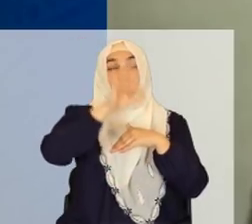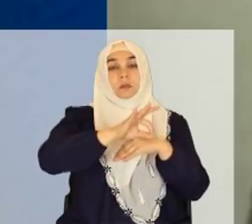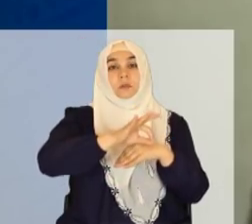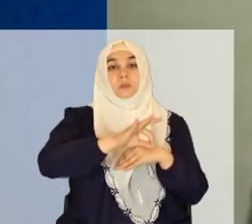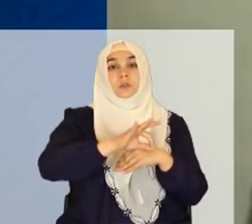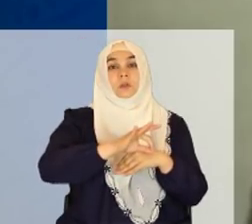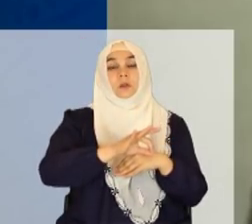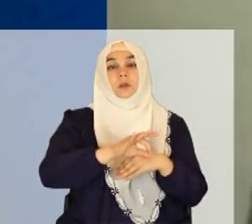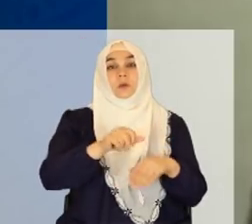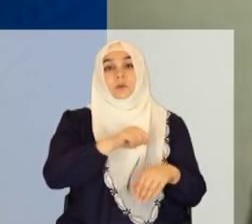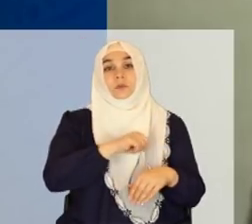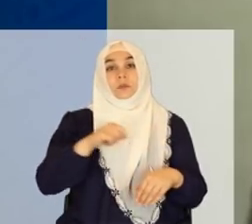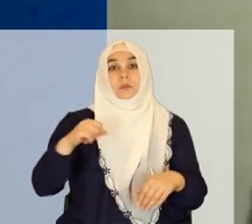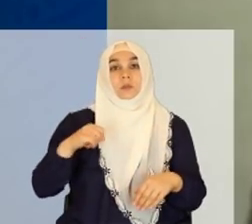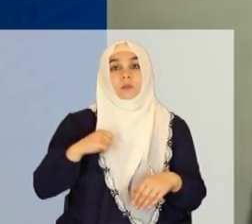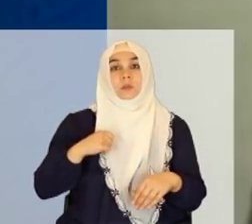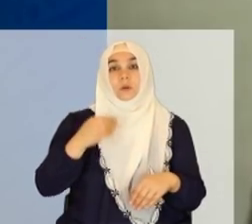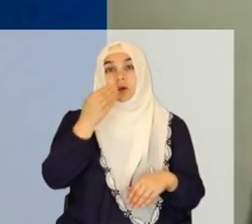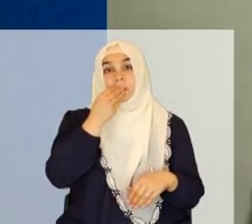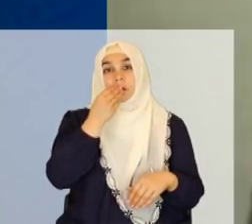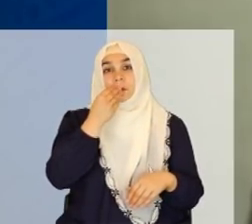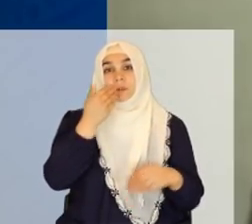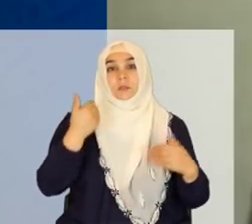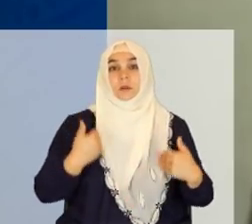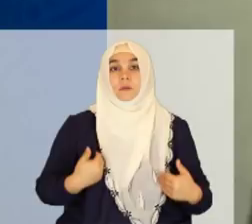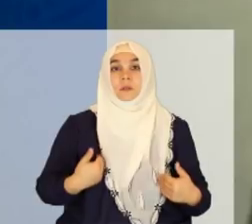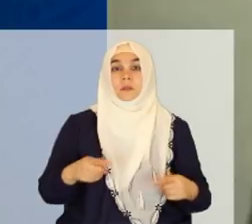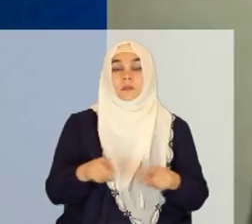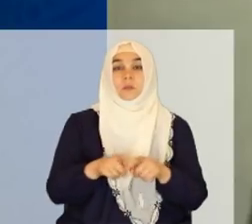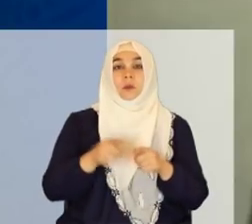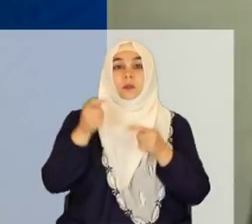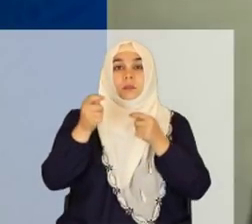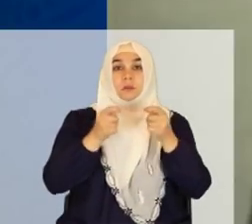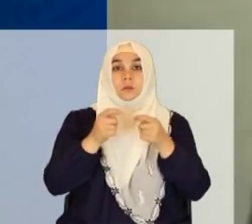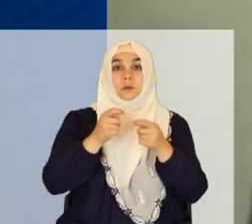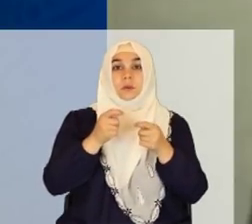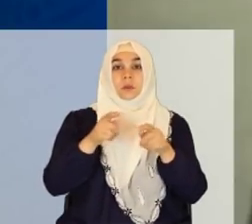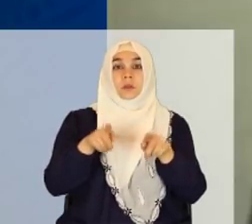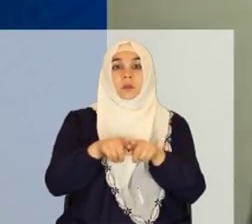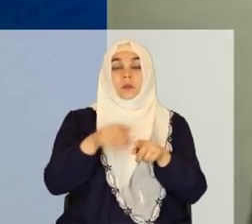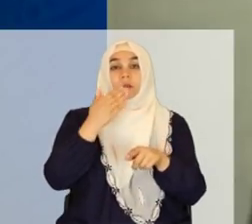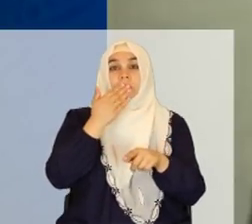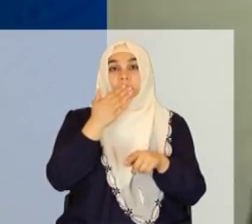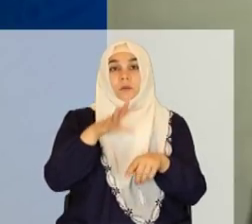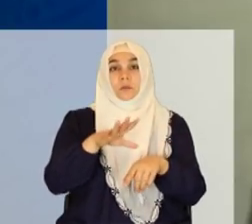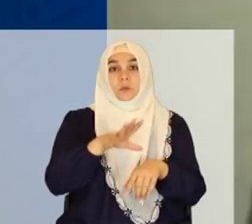botguncha o'zini oziq-ovqat va shahvatdan tiyib turishdan iborat bir ro'zadir.